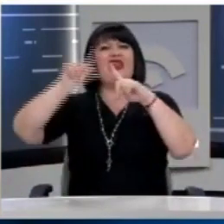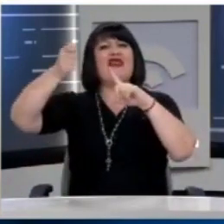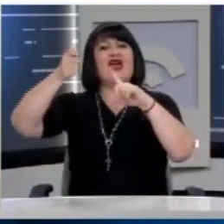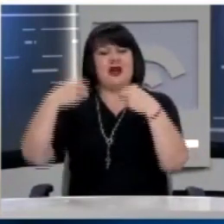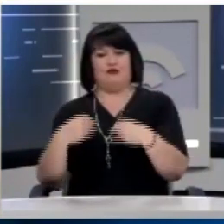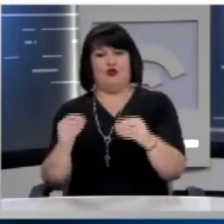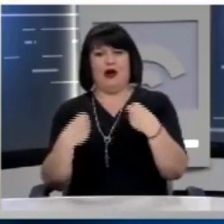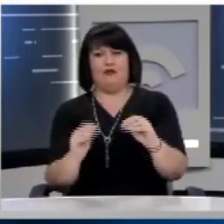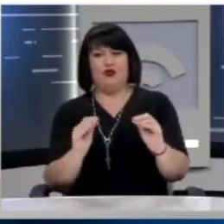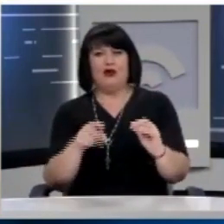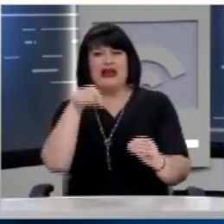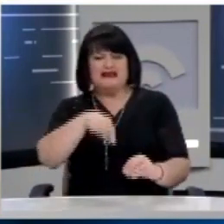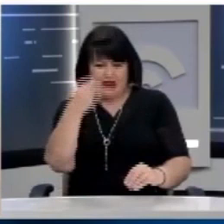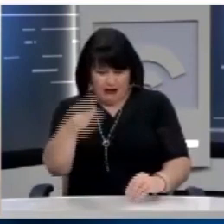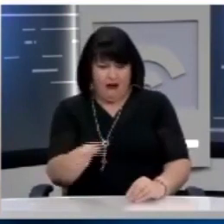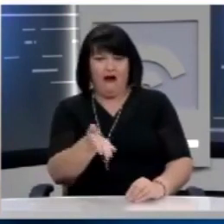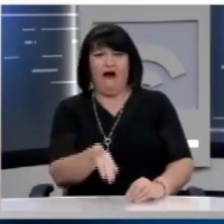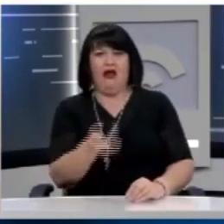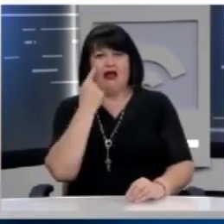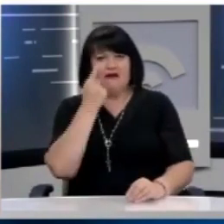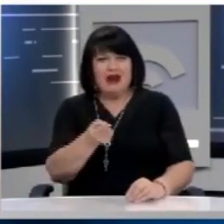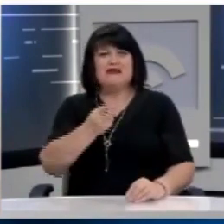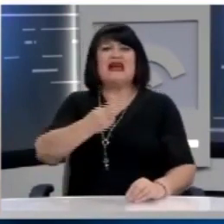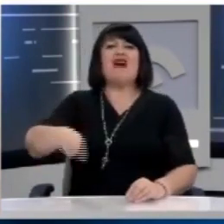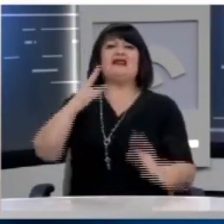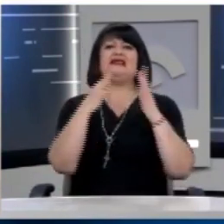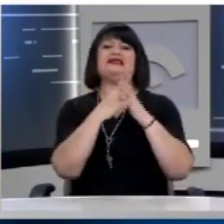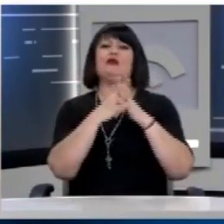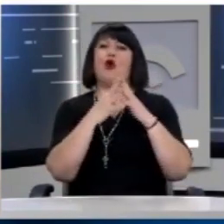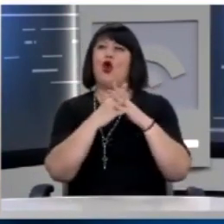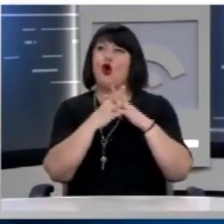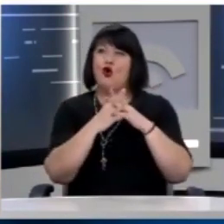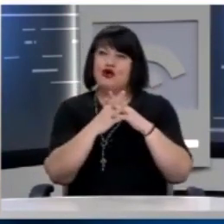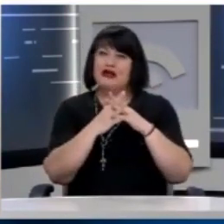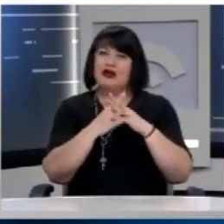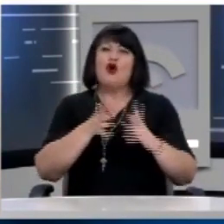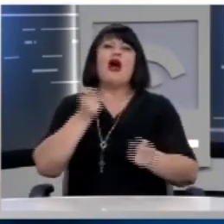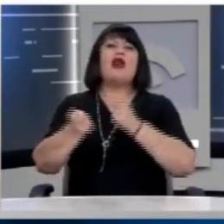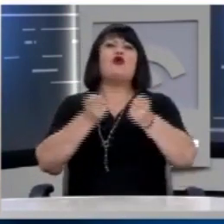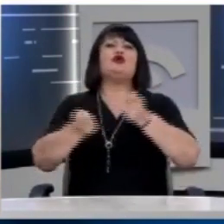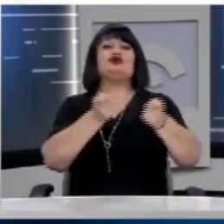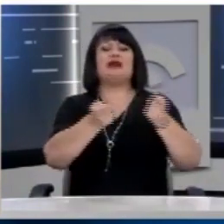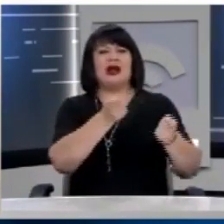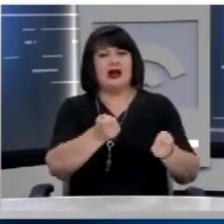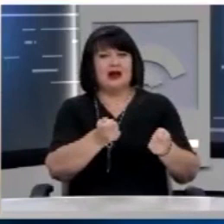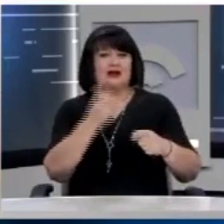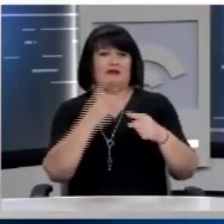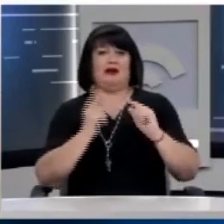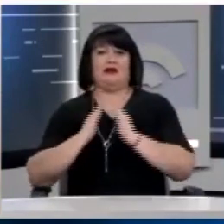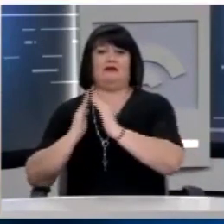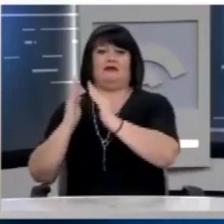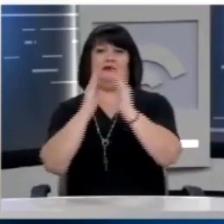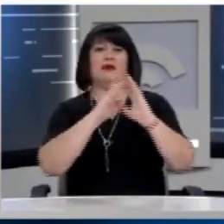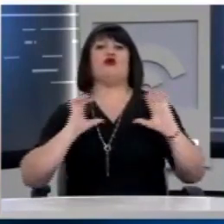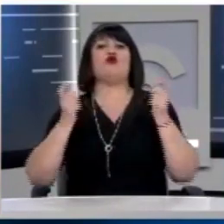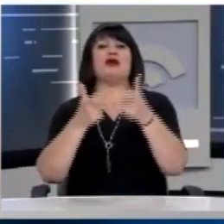να βρίσκεται στο σημερινό σημείο που οδηγεί σε αύξηση των τιμολογίων αλλά και των χρεών των λαϊκών οικοκυριών